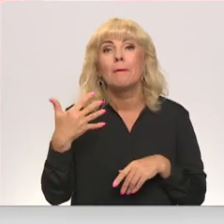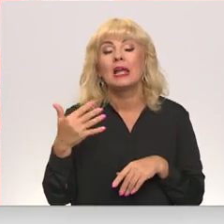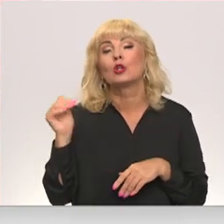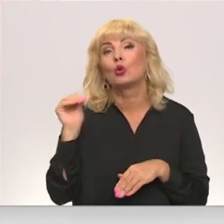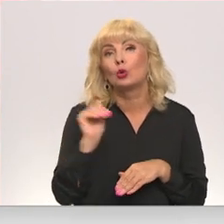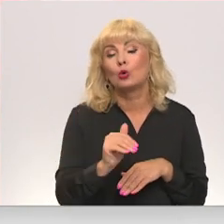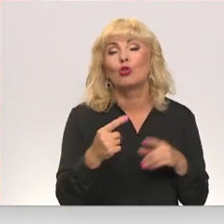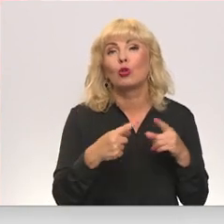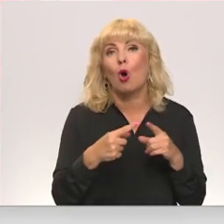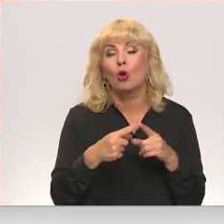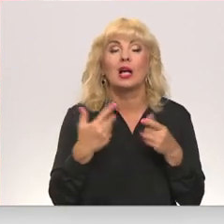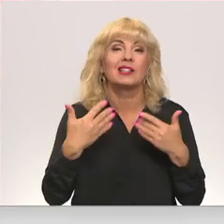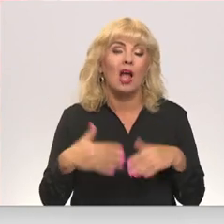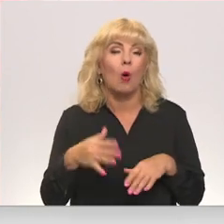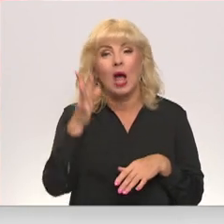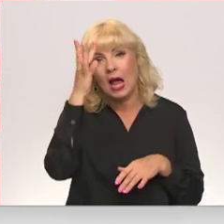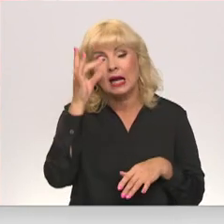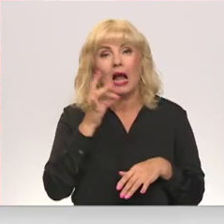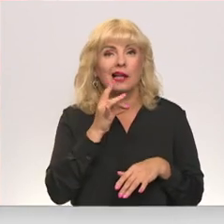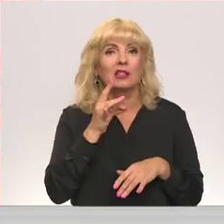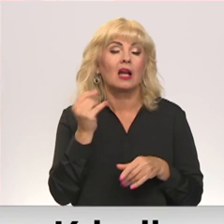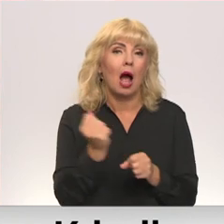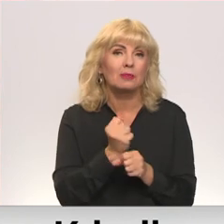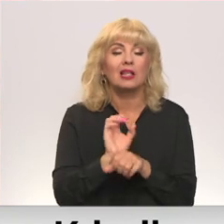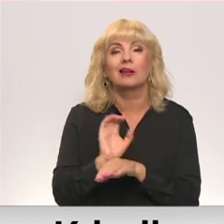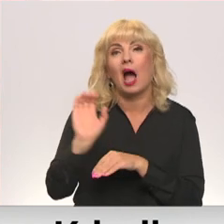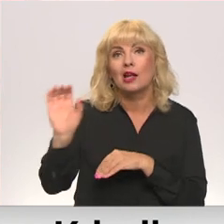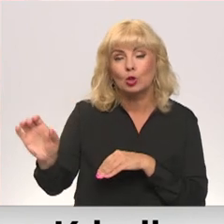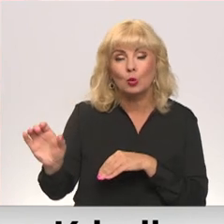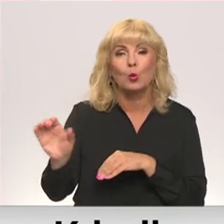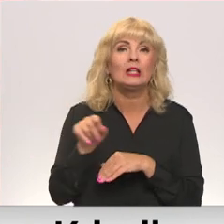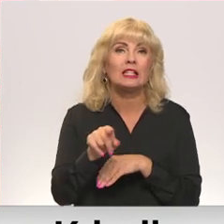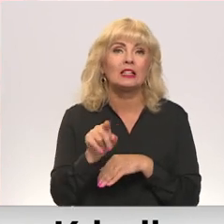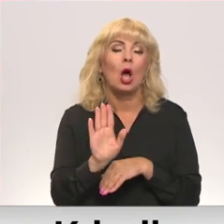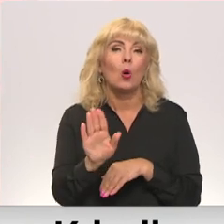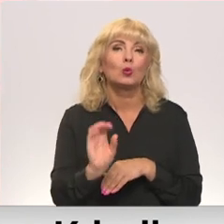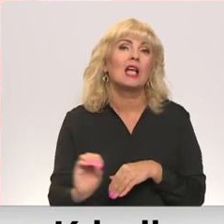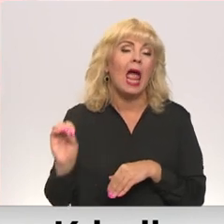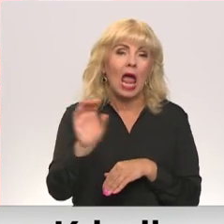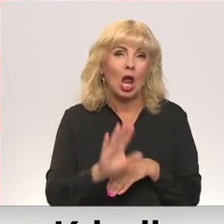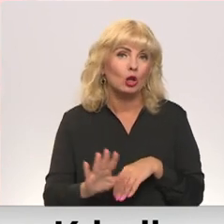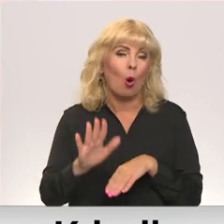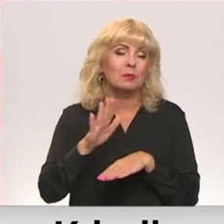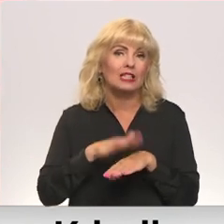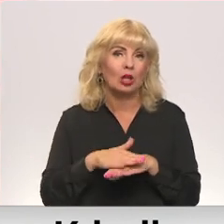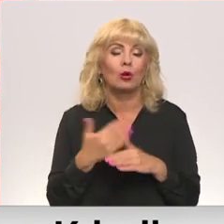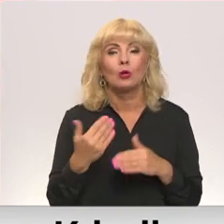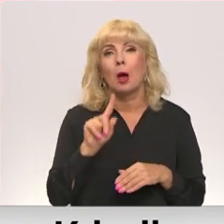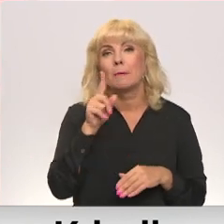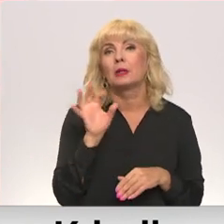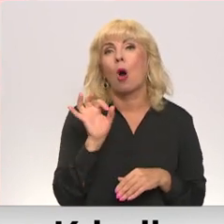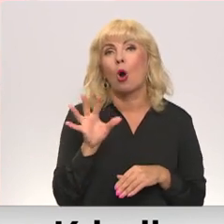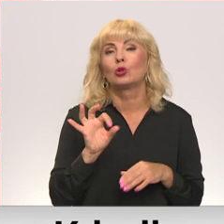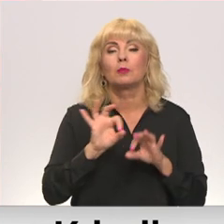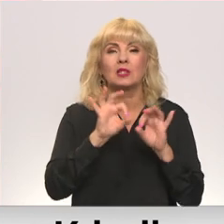tūkstoši tonus, kas jau ir no Kazahijas apstrādāts un aizsūtīts uz Eiropas tirgiem, bet tagad no 1. Oktobra